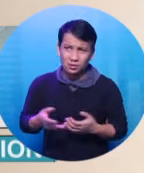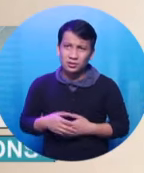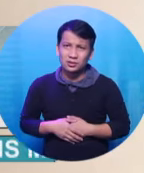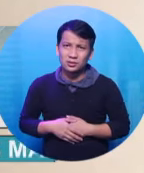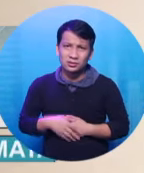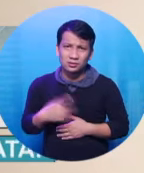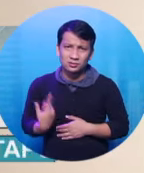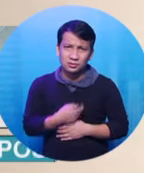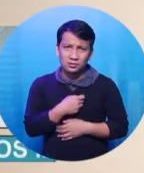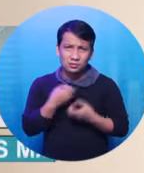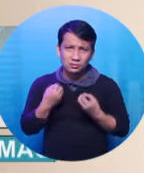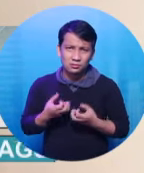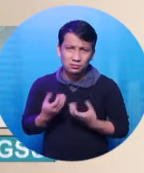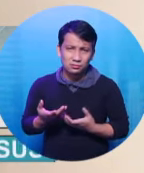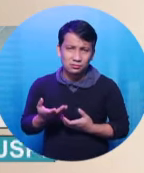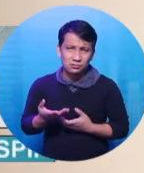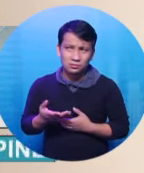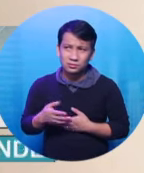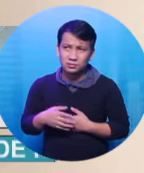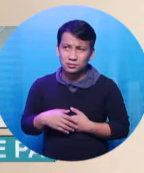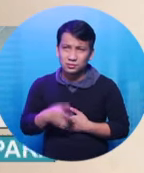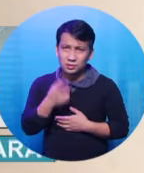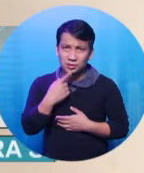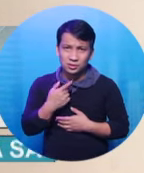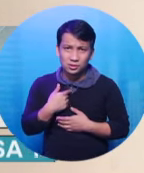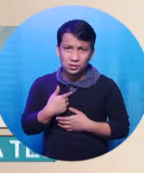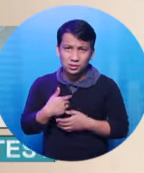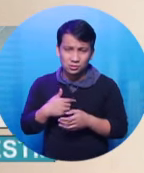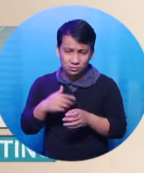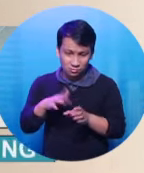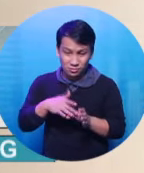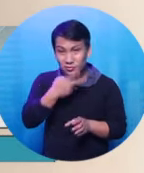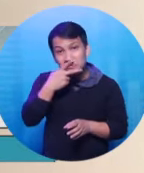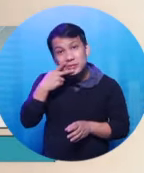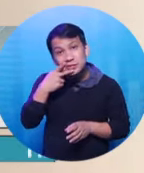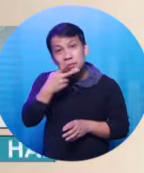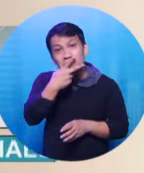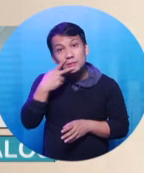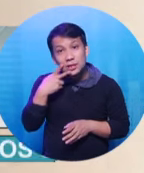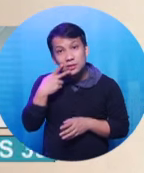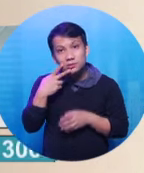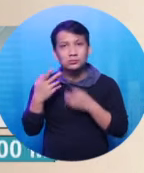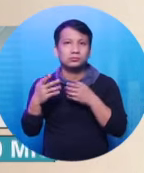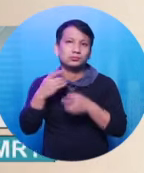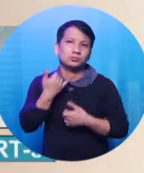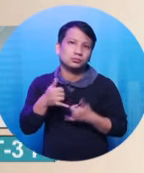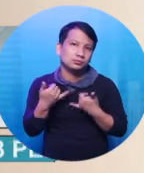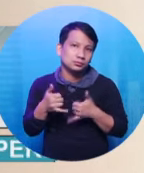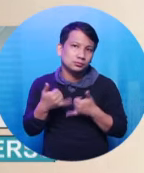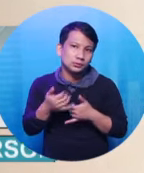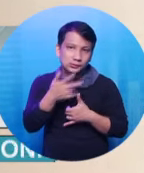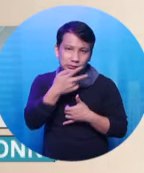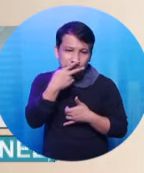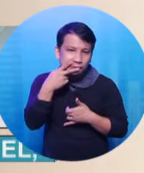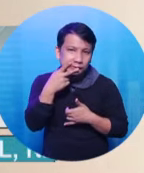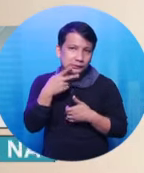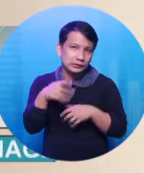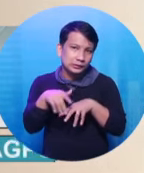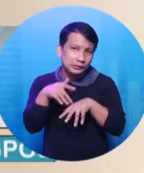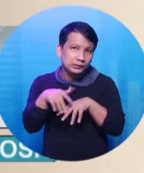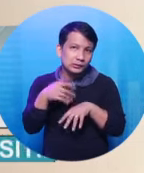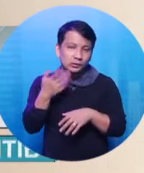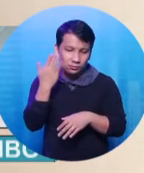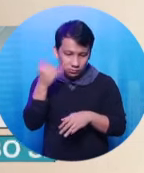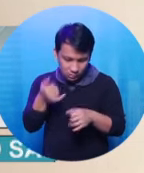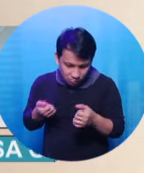ang dami ko pong sugat, tapos pinagdaruan niya din po yung maselang bahagi ng katawan ko. Okay. Tapos